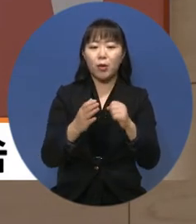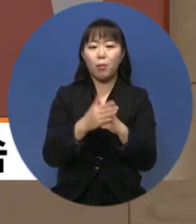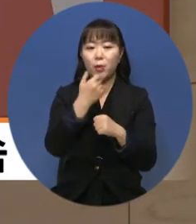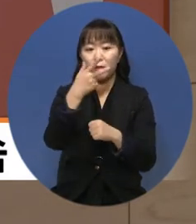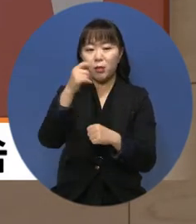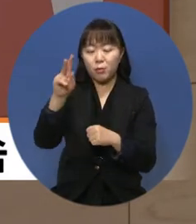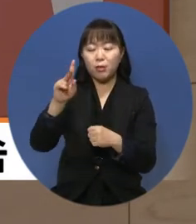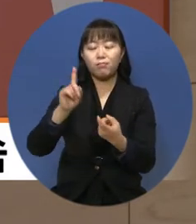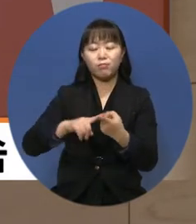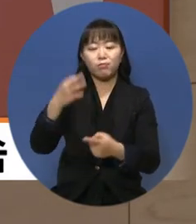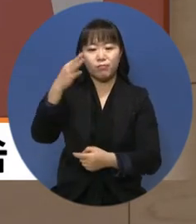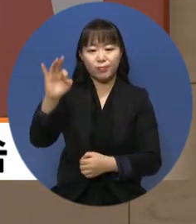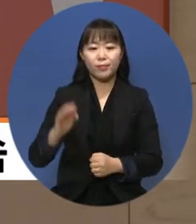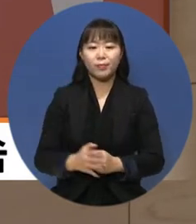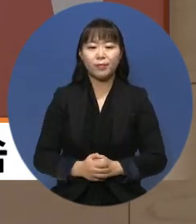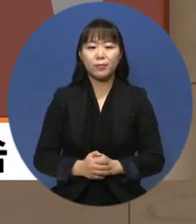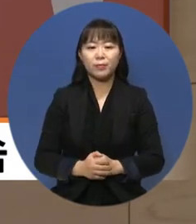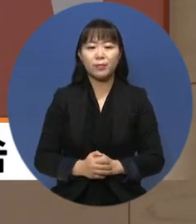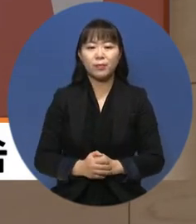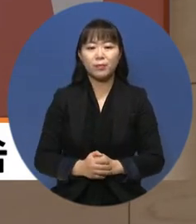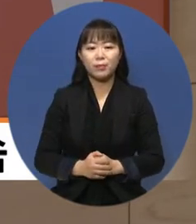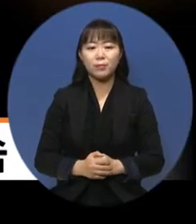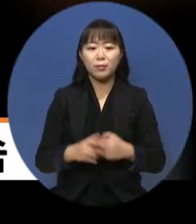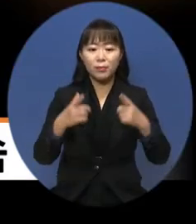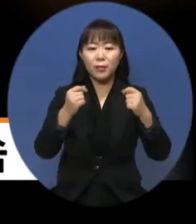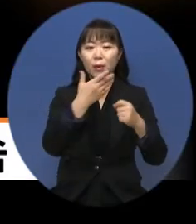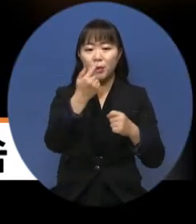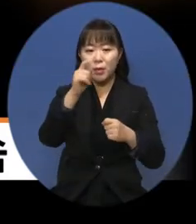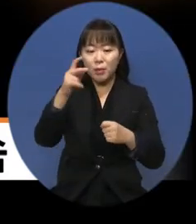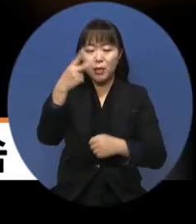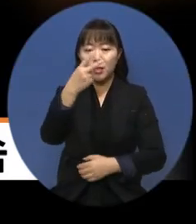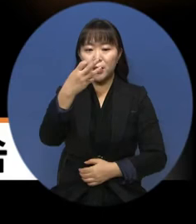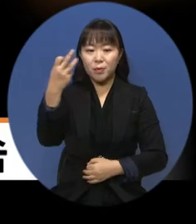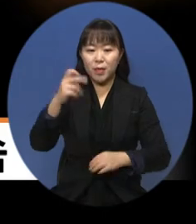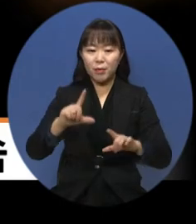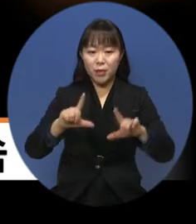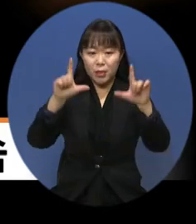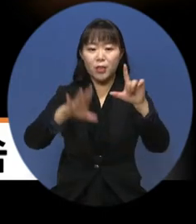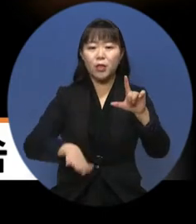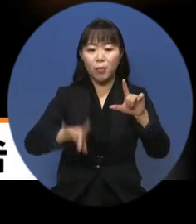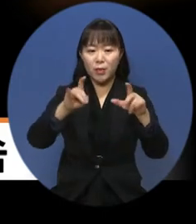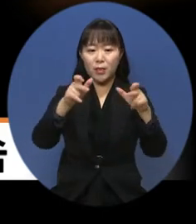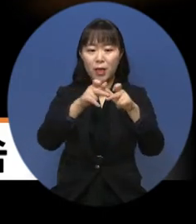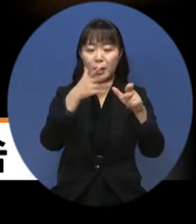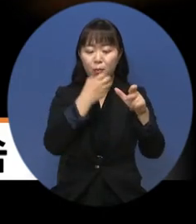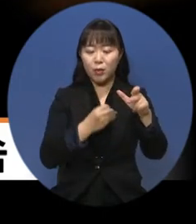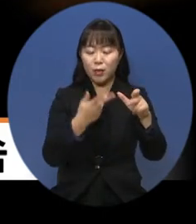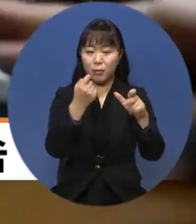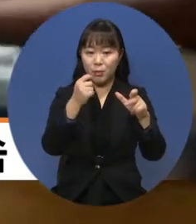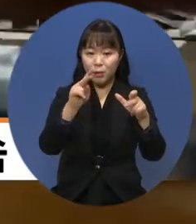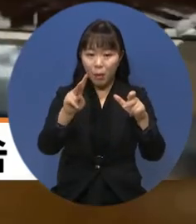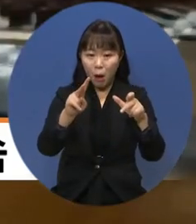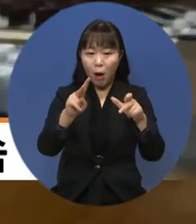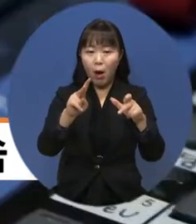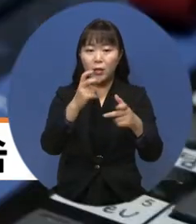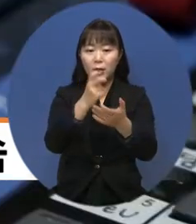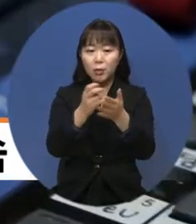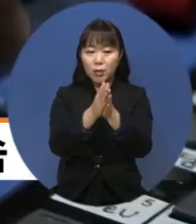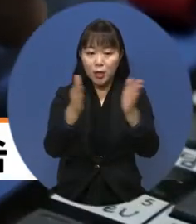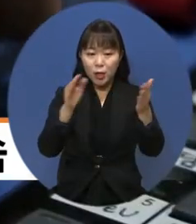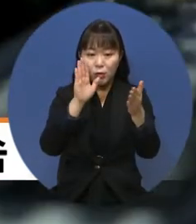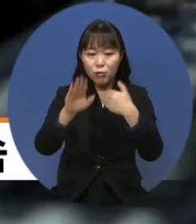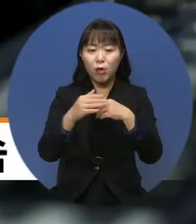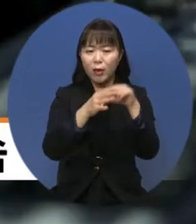tv 를 인정한다 고 밝혔습니다 이로써 복지 tv 는 2013년 처음 장애인복지 채널 제도 가 시작된 이후